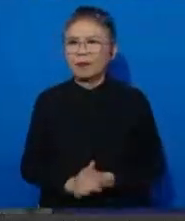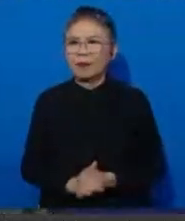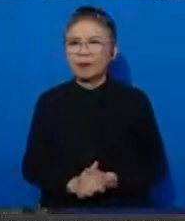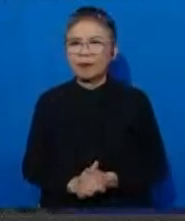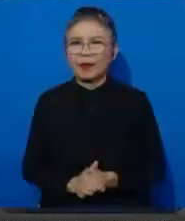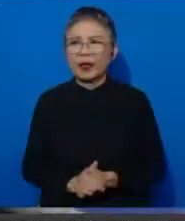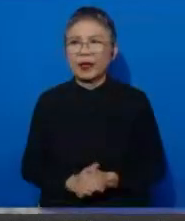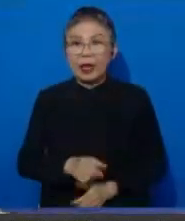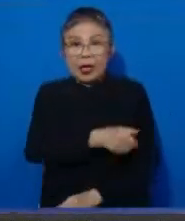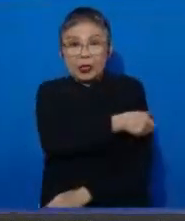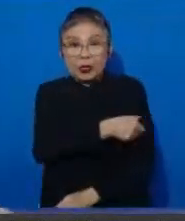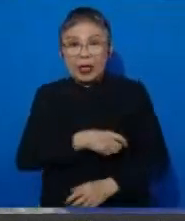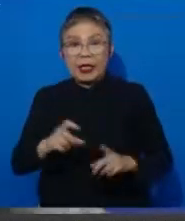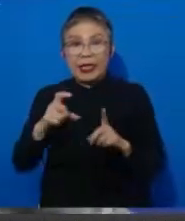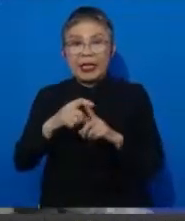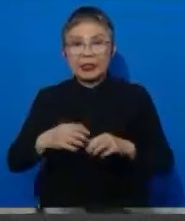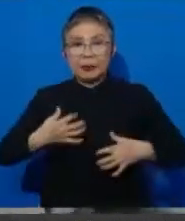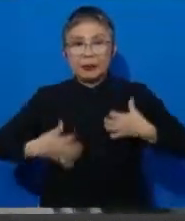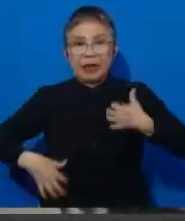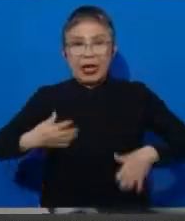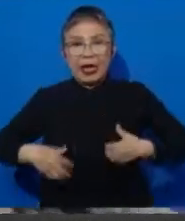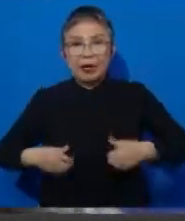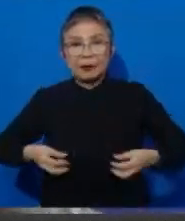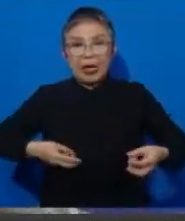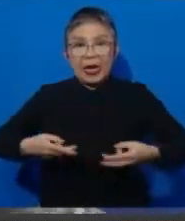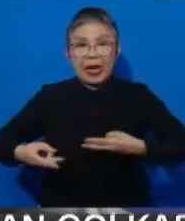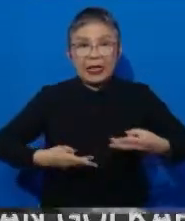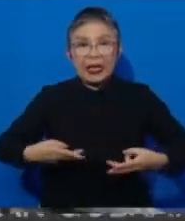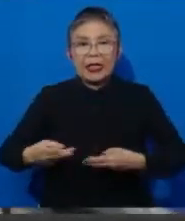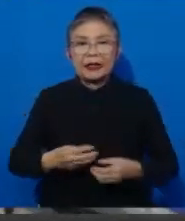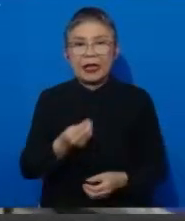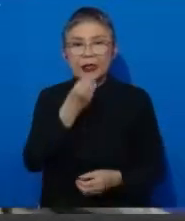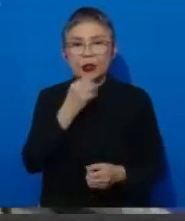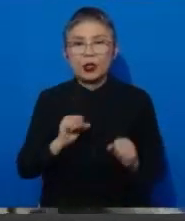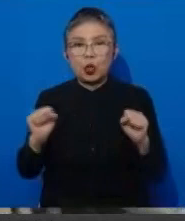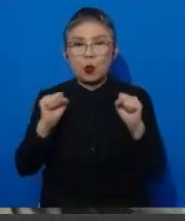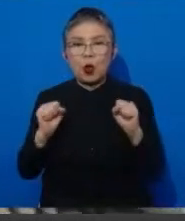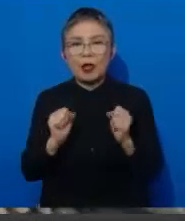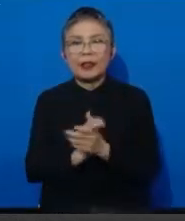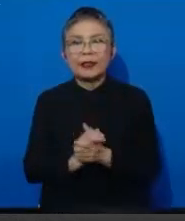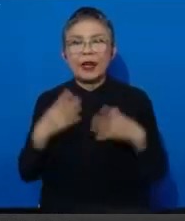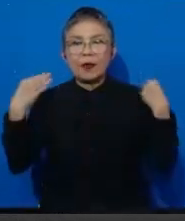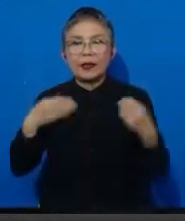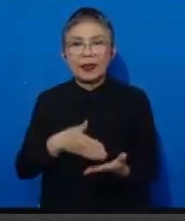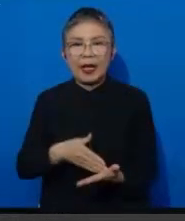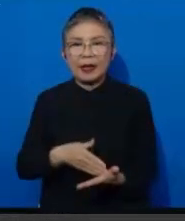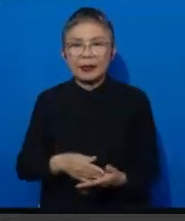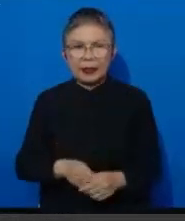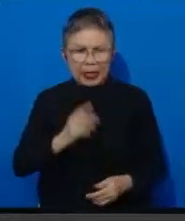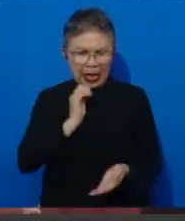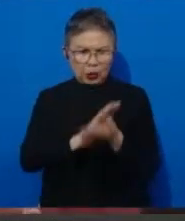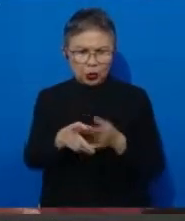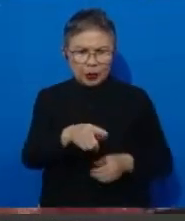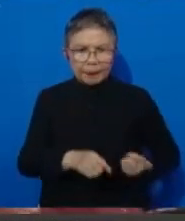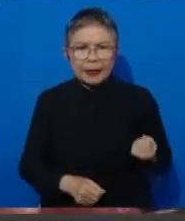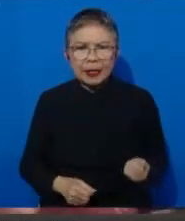Sementara itu, petugas gabungan dari Dinas Peternakan, Perdagangan, serta Ketahanan Pangan di Grobogan, Jawa Tengah pada Senin melakukan sidak di Pasar